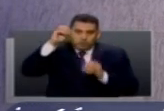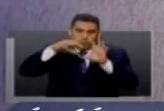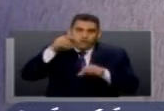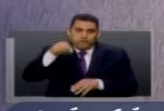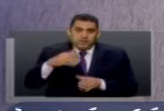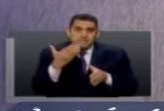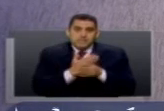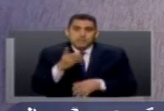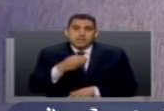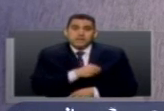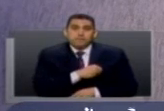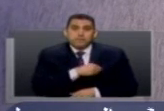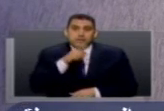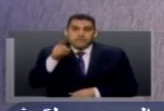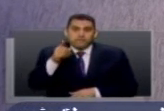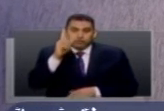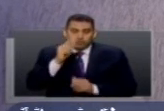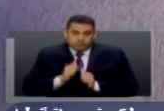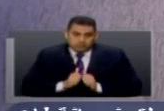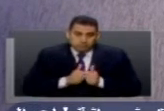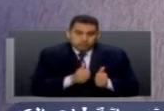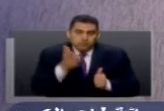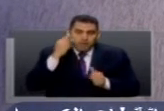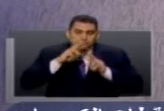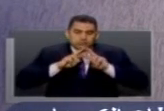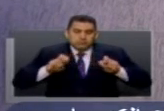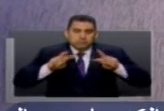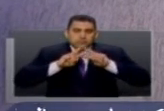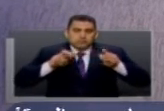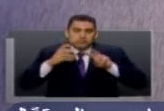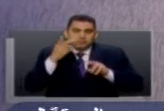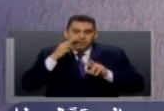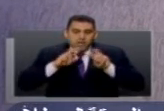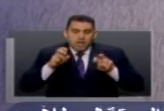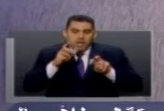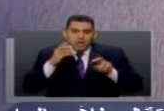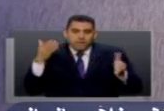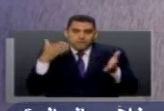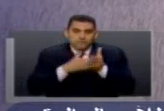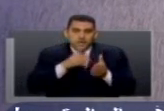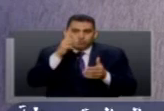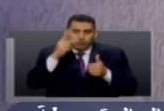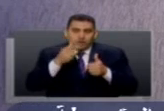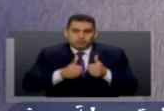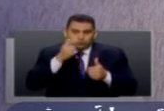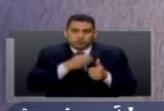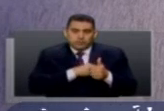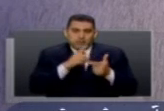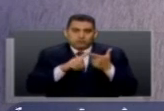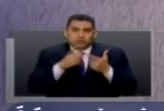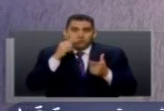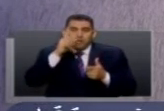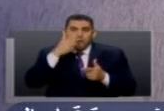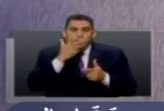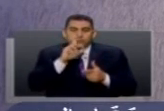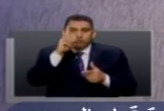هذا الايمان الذي سيقبل عليه سيكون بعد دراسه ولامر اخر لا يتغير ولا يتبدل في